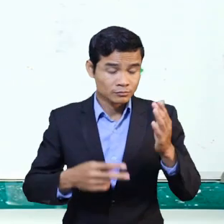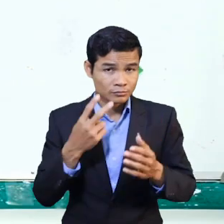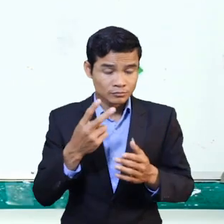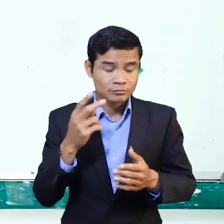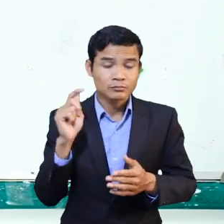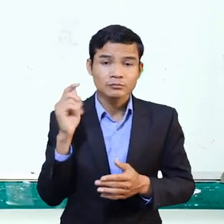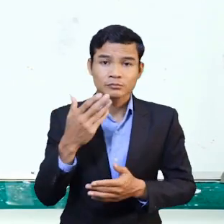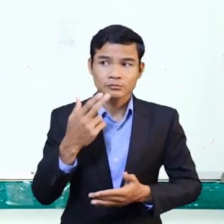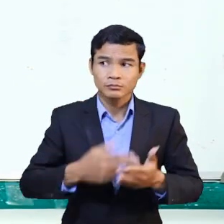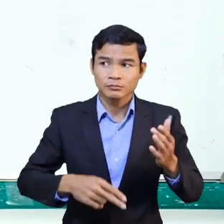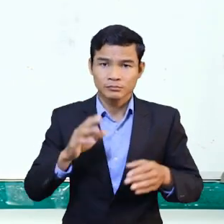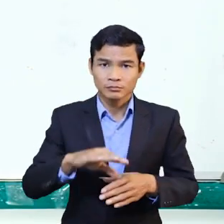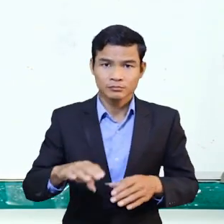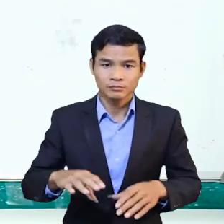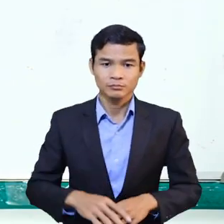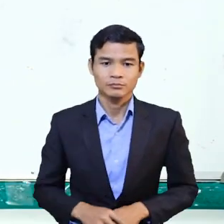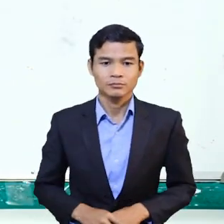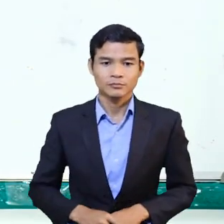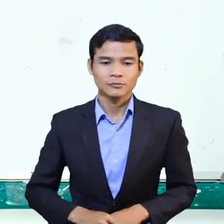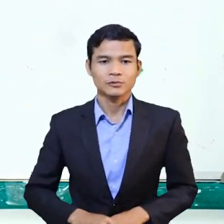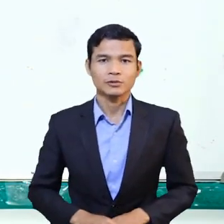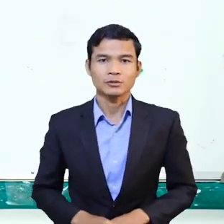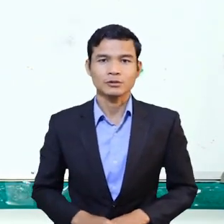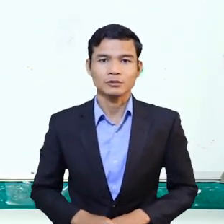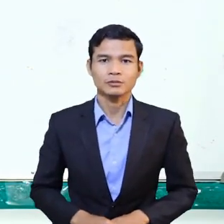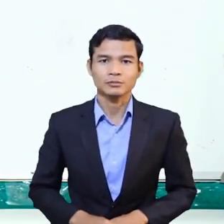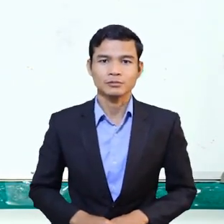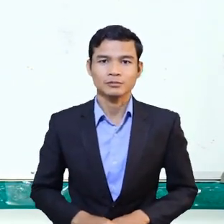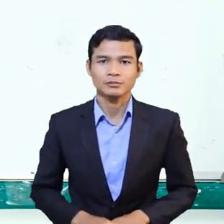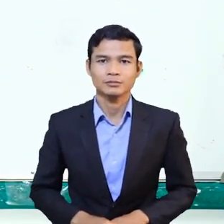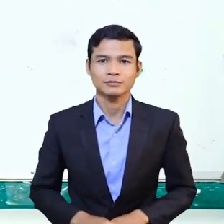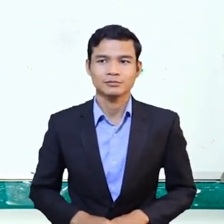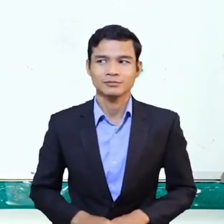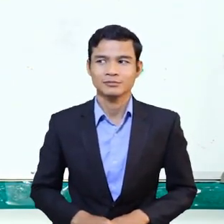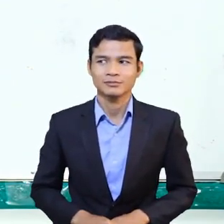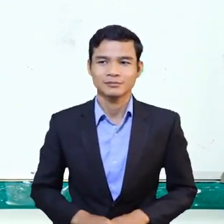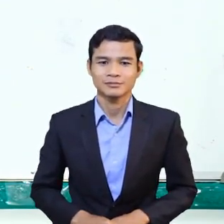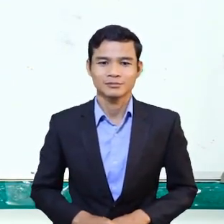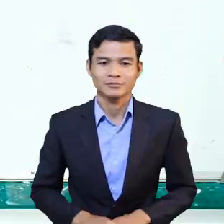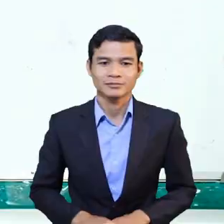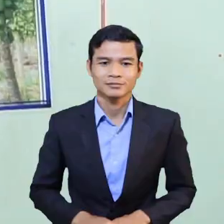rụp ở vậy con chà con mơ mơ rụp ở vậy con